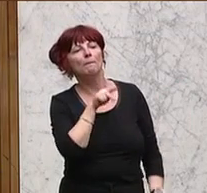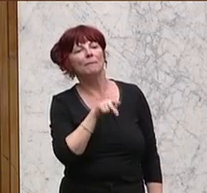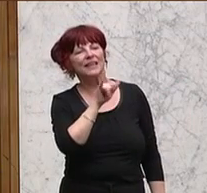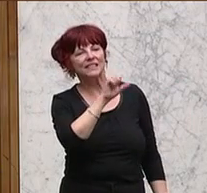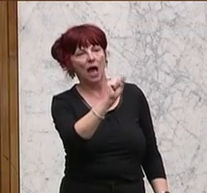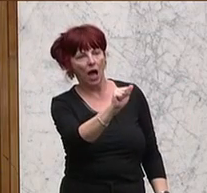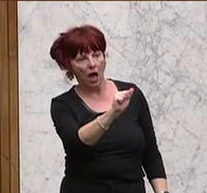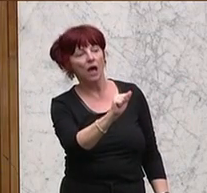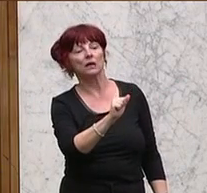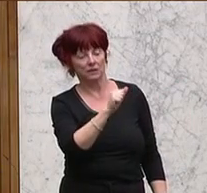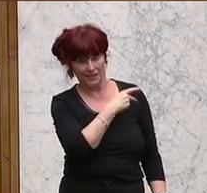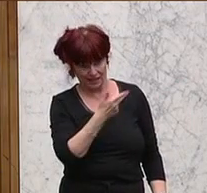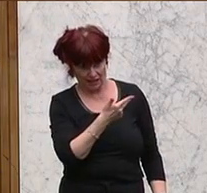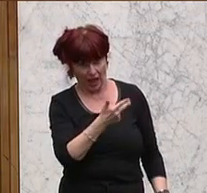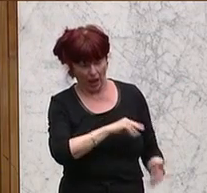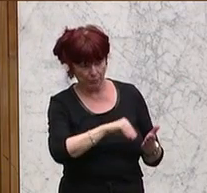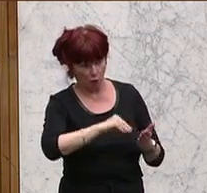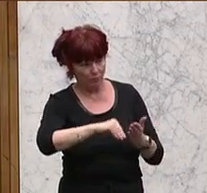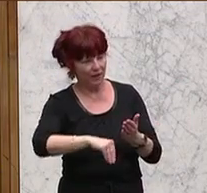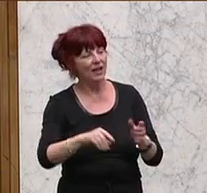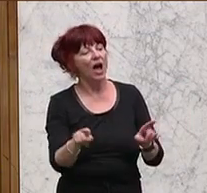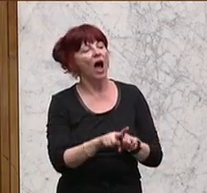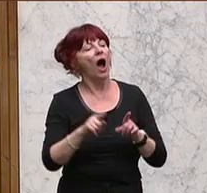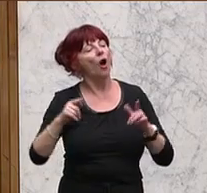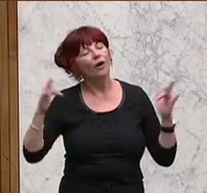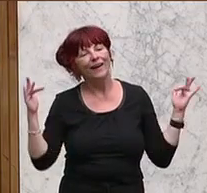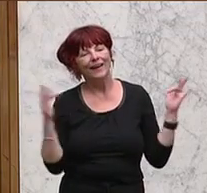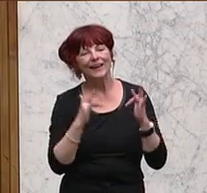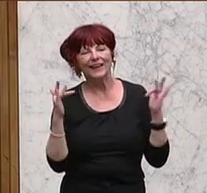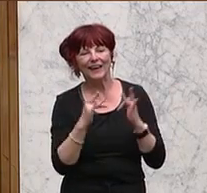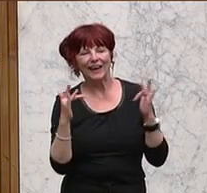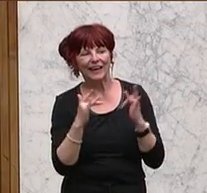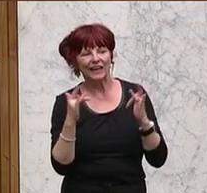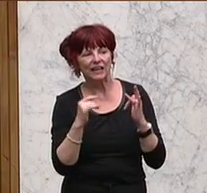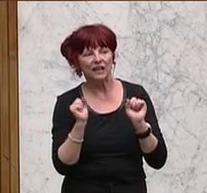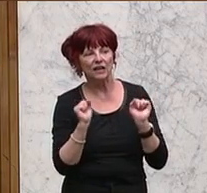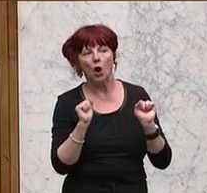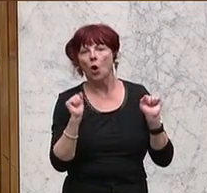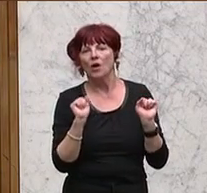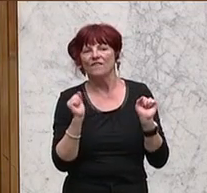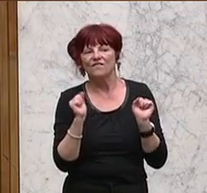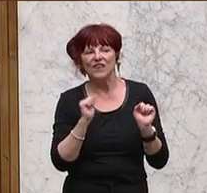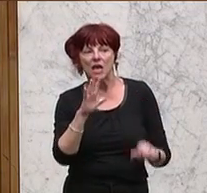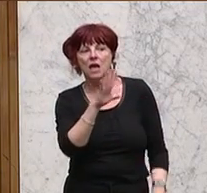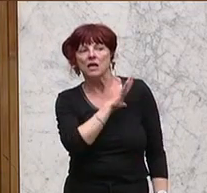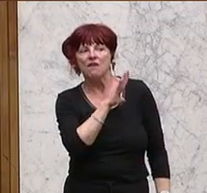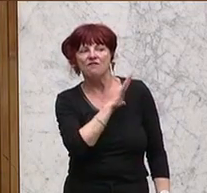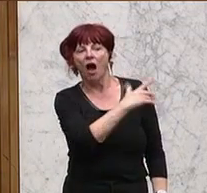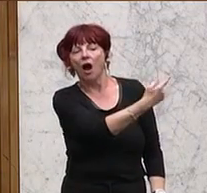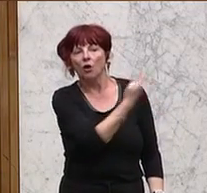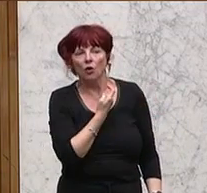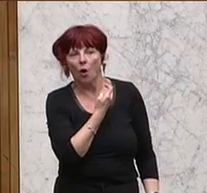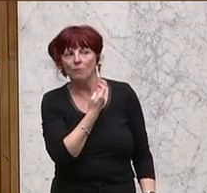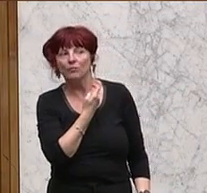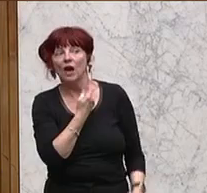dieses, wie sagt man, auch das habe ich gelesen, diesen drohenden Freihandelsextremismus. Ich sage das nicht, ich habe